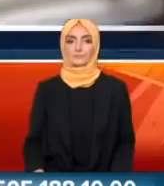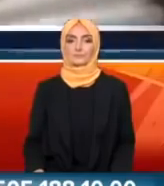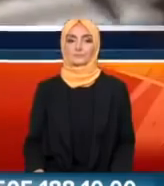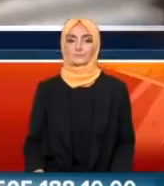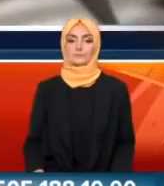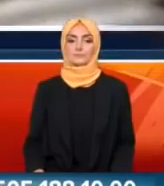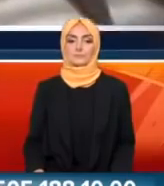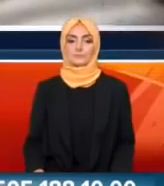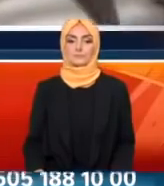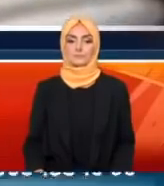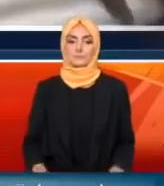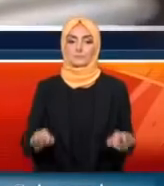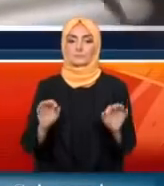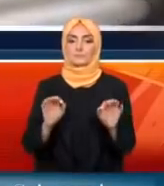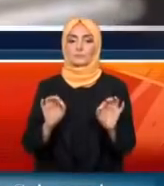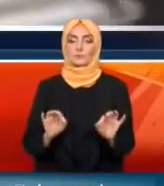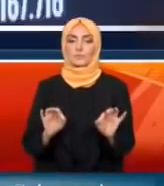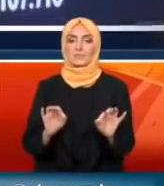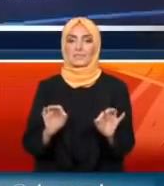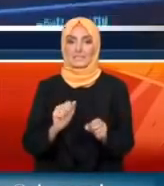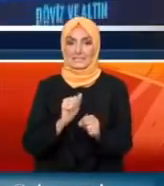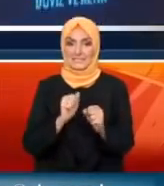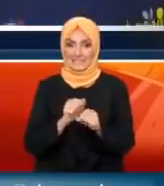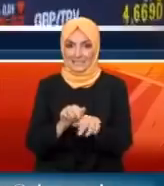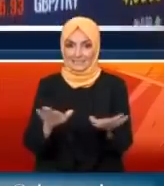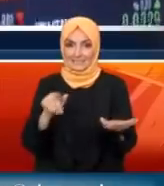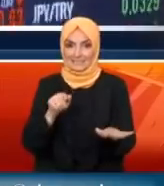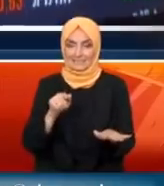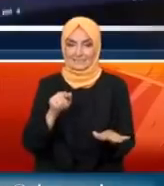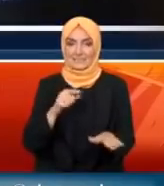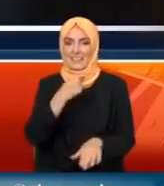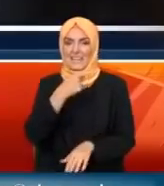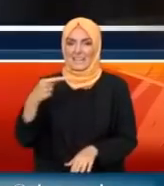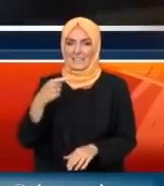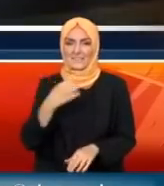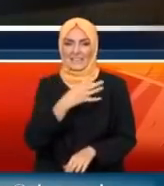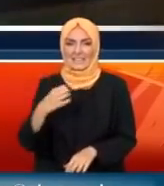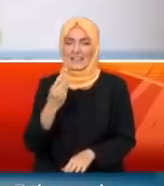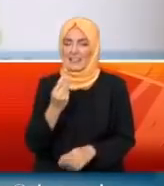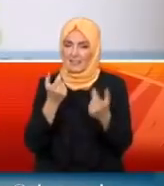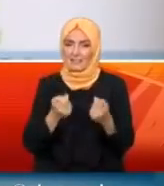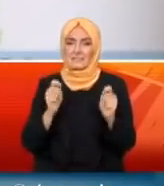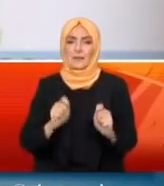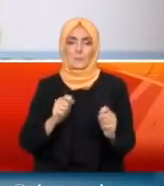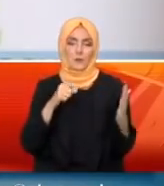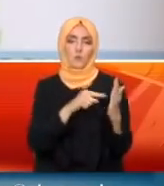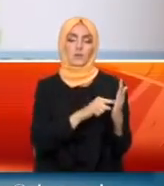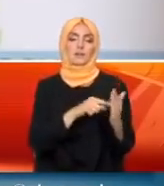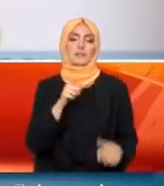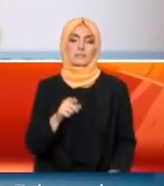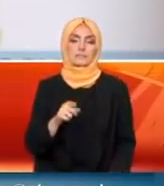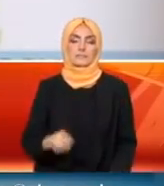Şu anda salgının olumsuz etkilerini en aza indirmeye odaklandık. Biz şu